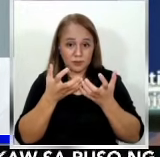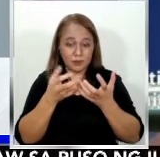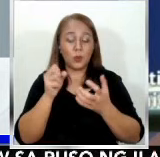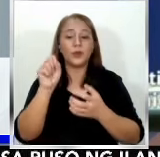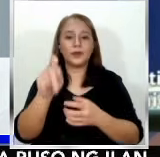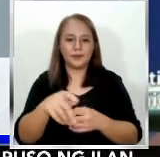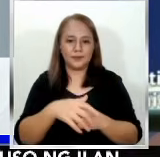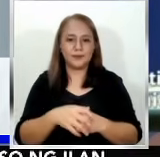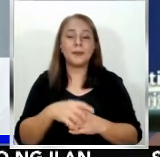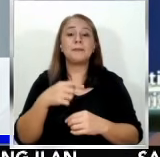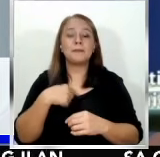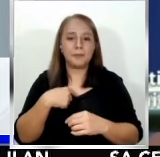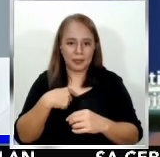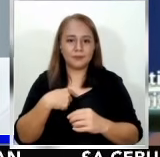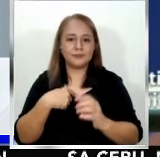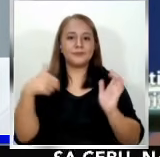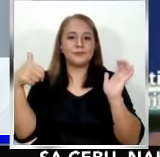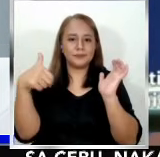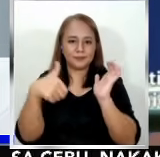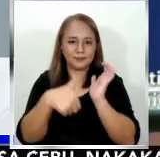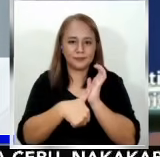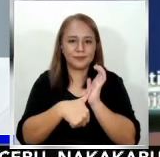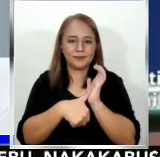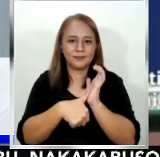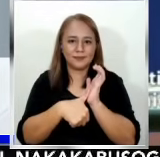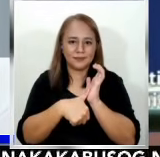Tatakbo ako ng